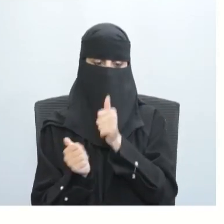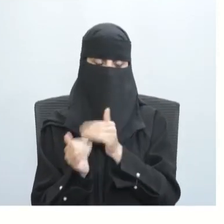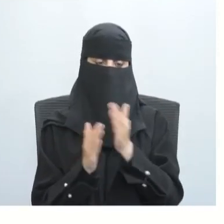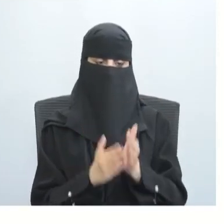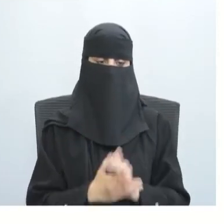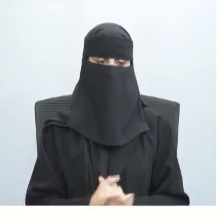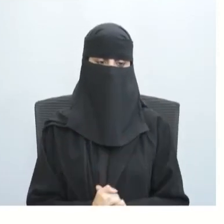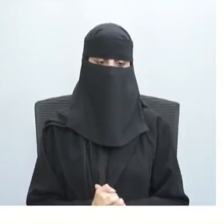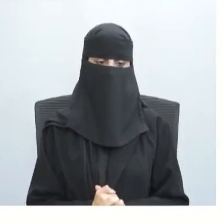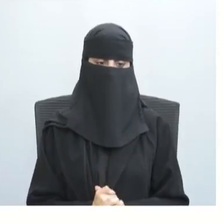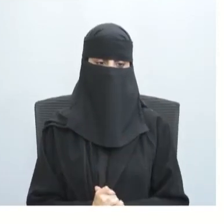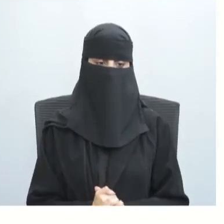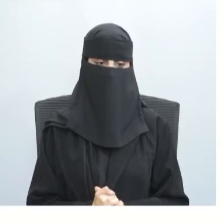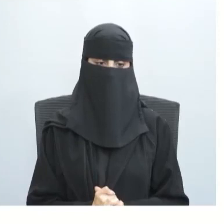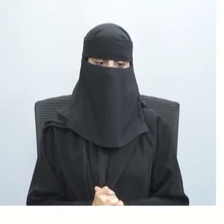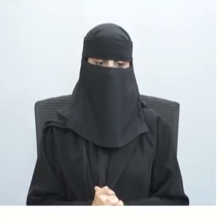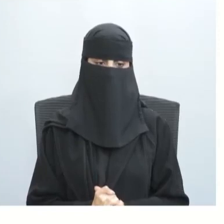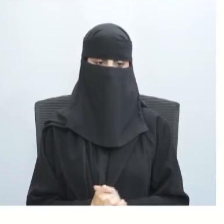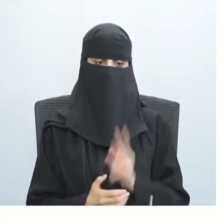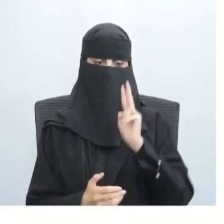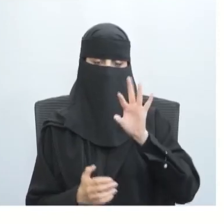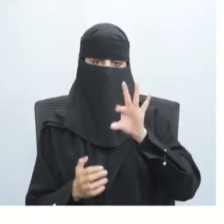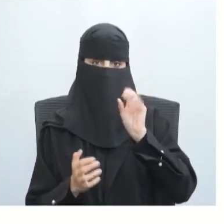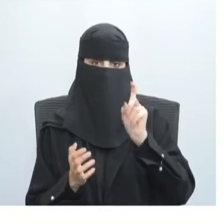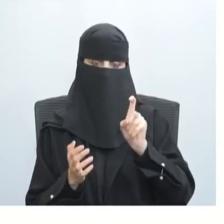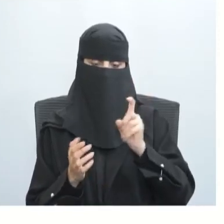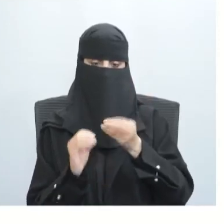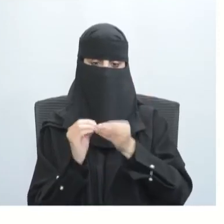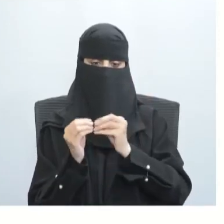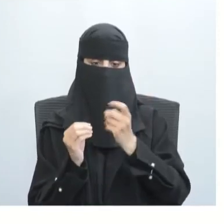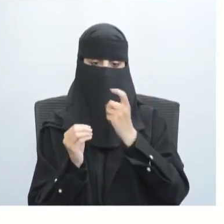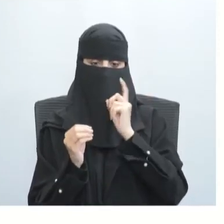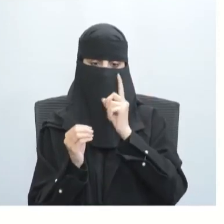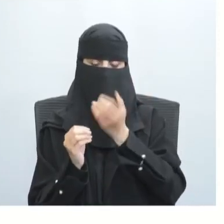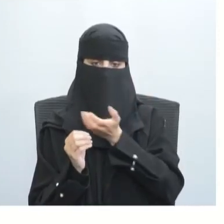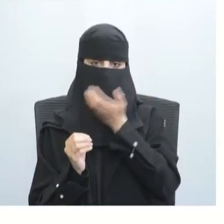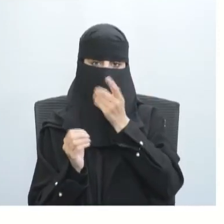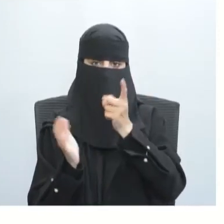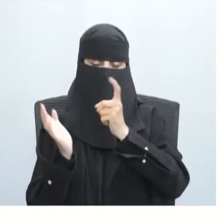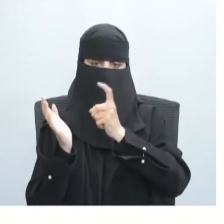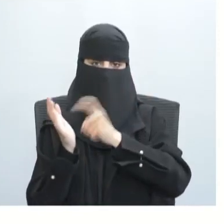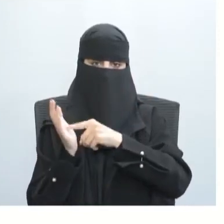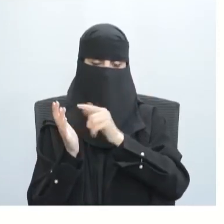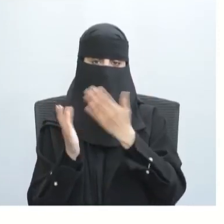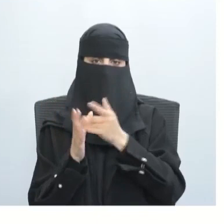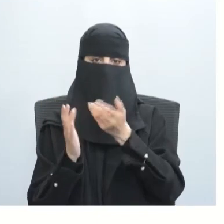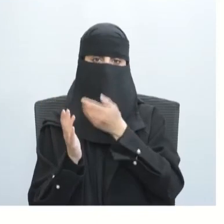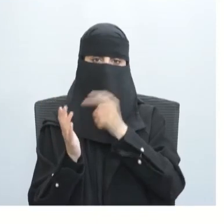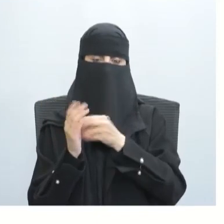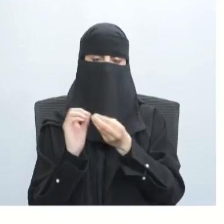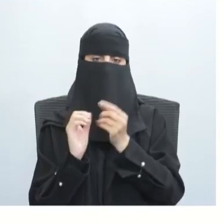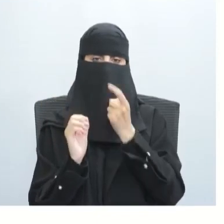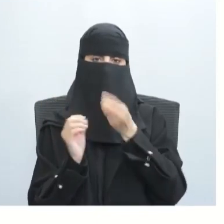علامه التبويب نختار ملتقط اللون ومن ثم نذهب للصوره ونختار النقطه الاكثر بياضا في